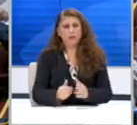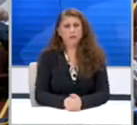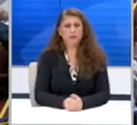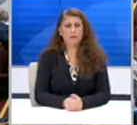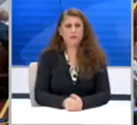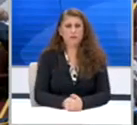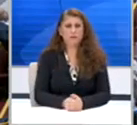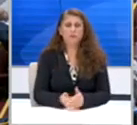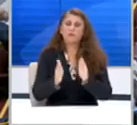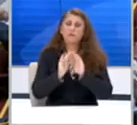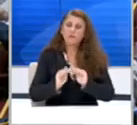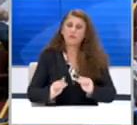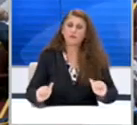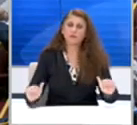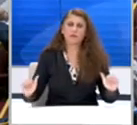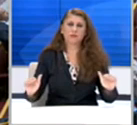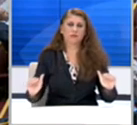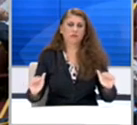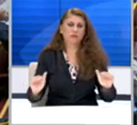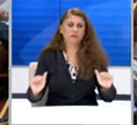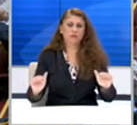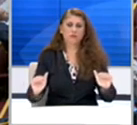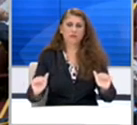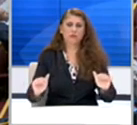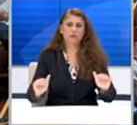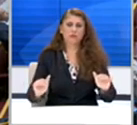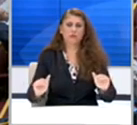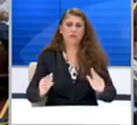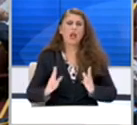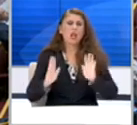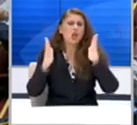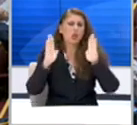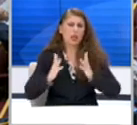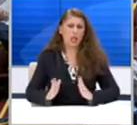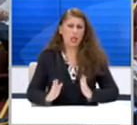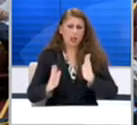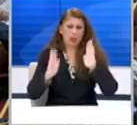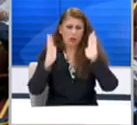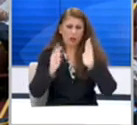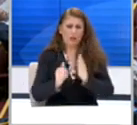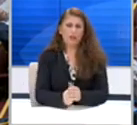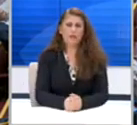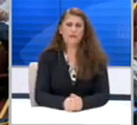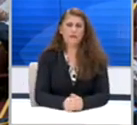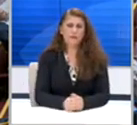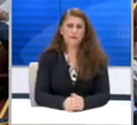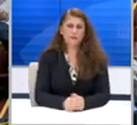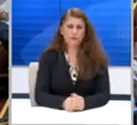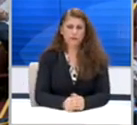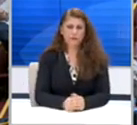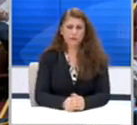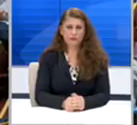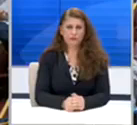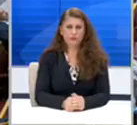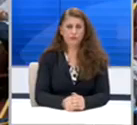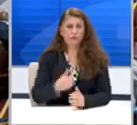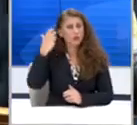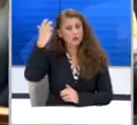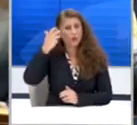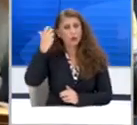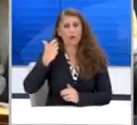Ειρήνηση των αγινώσκοντη. Αλληλούια, αλληλούια, αλληλούια.